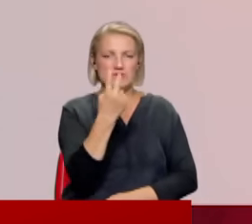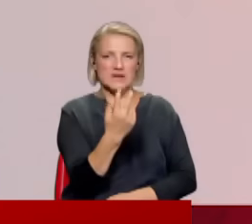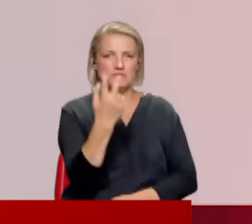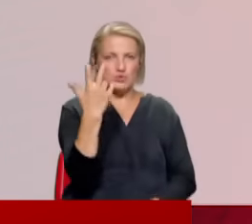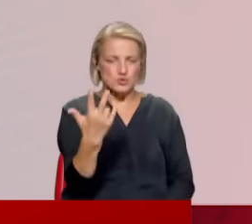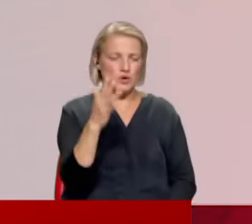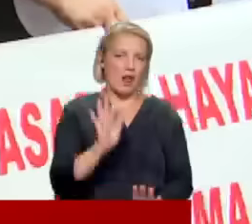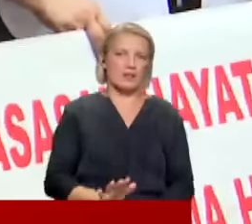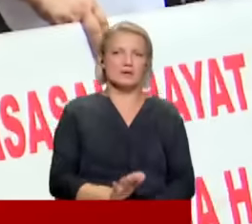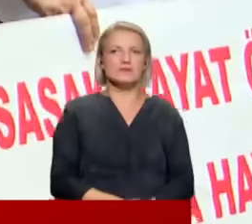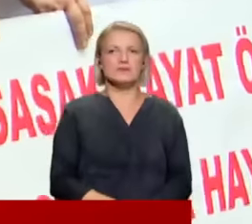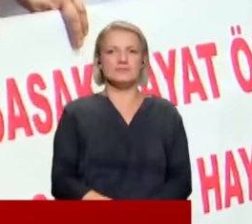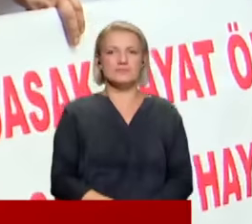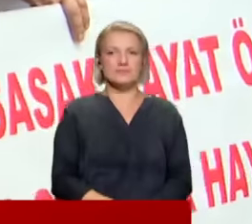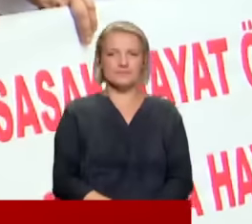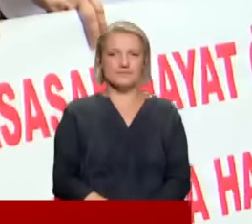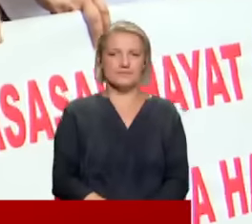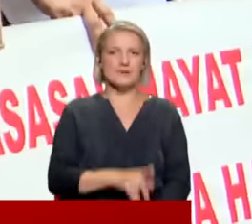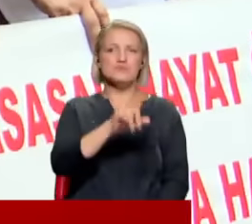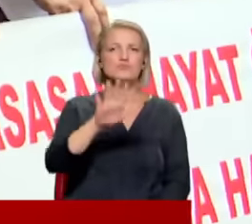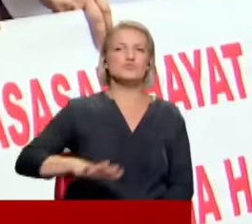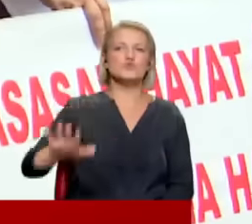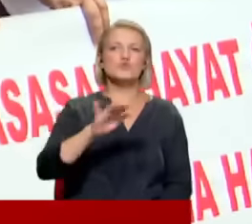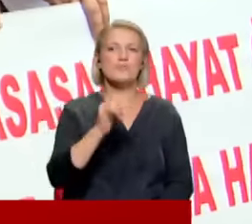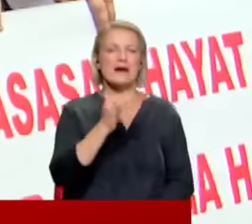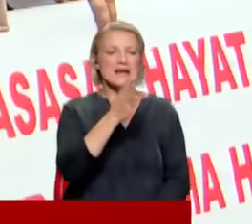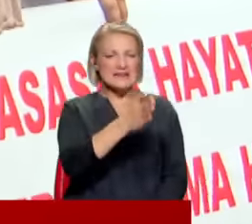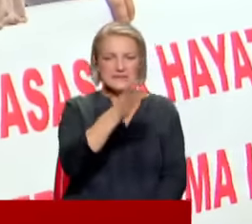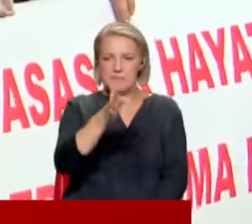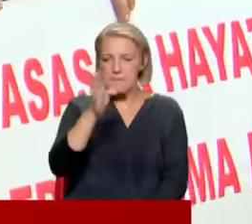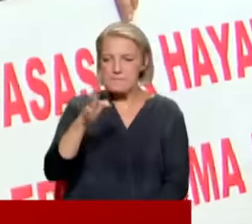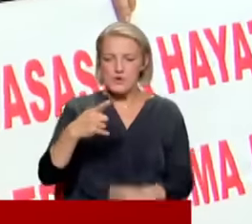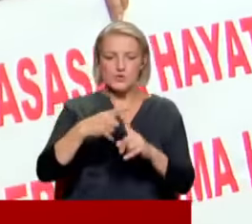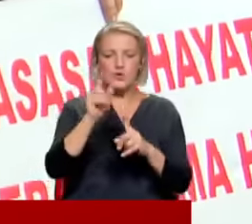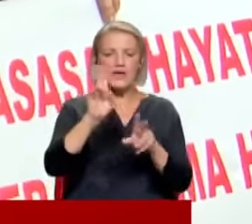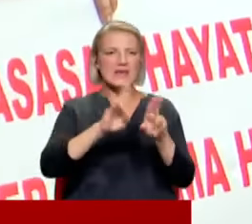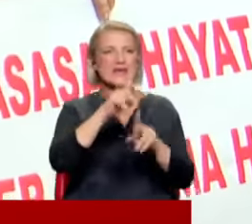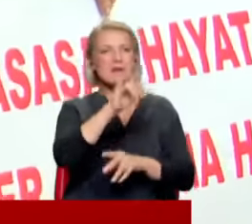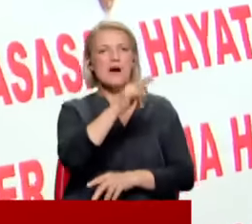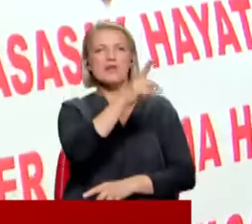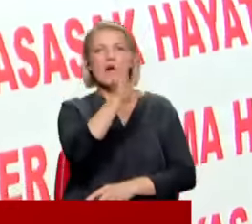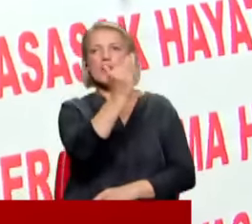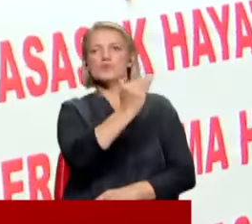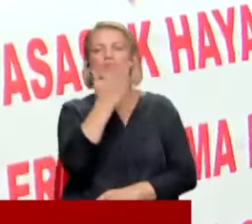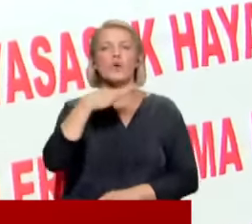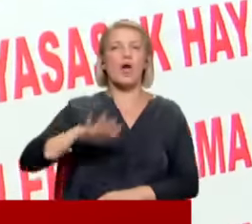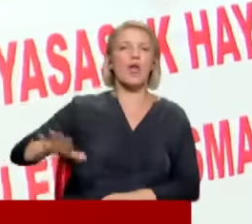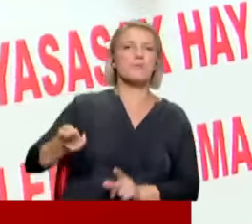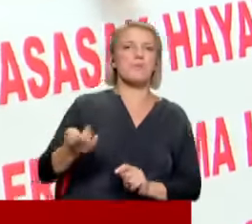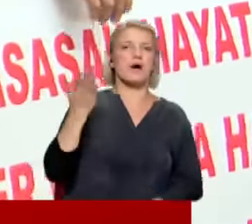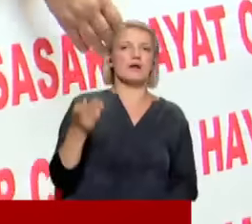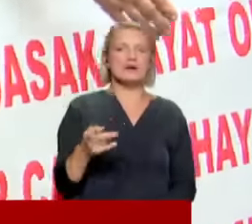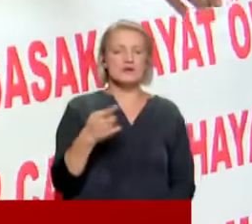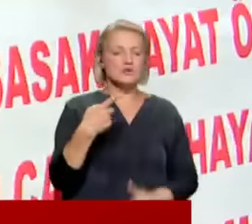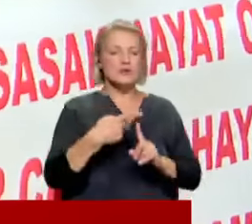ile sınırlı kaldı ülkedeki bütün marketleri gezdik TK marketten daha uygunu yok yazıyor Nedir TUİK Market